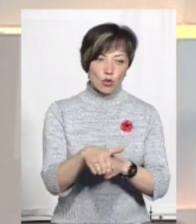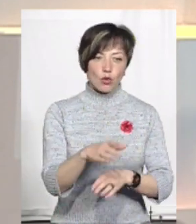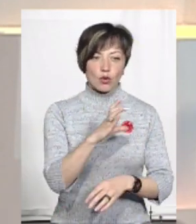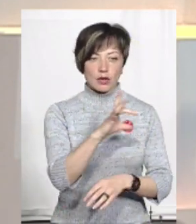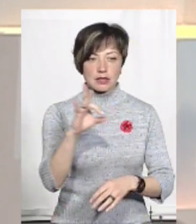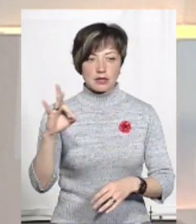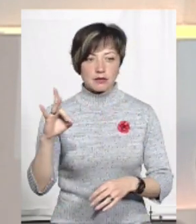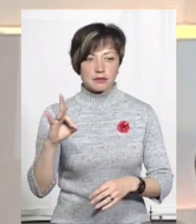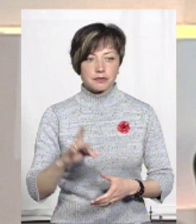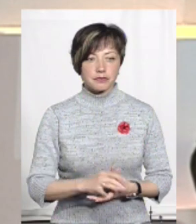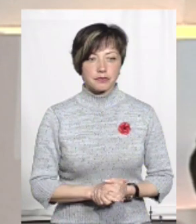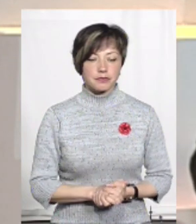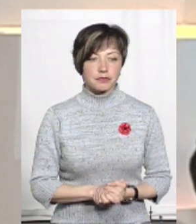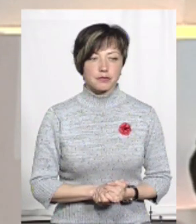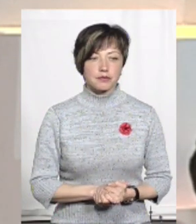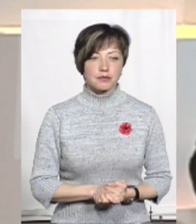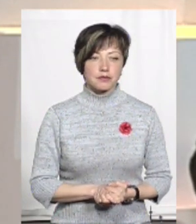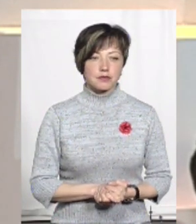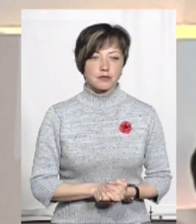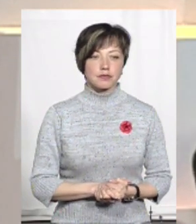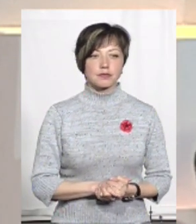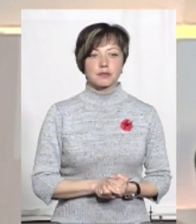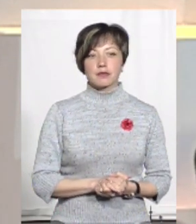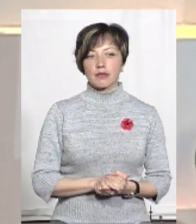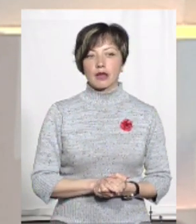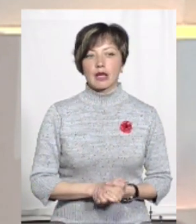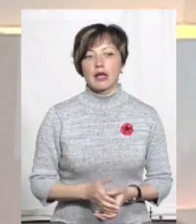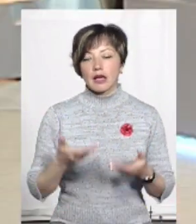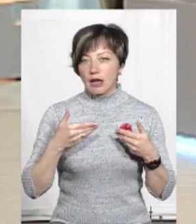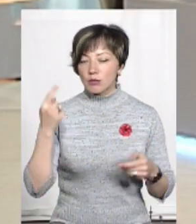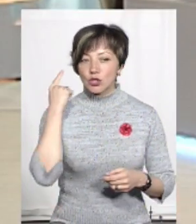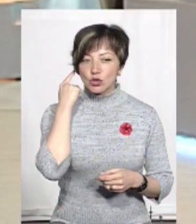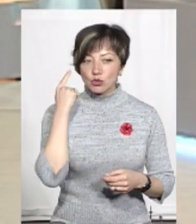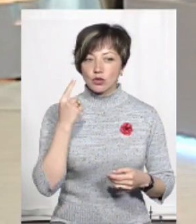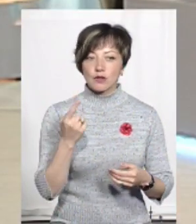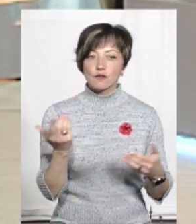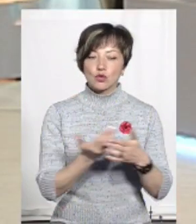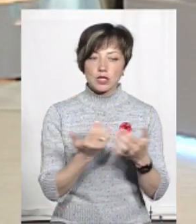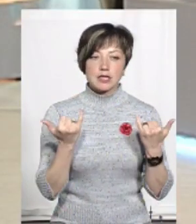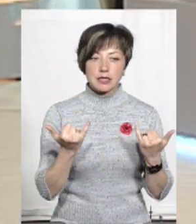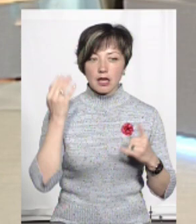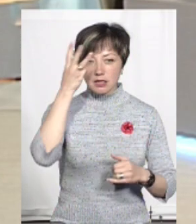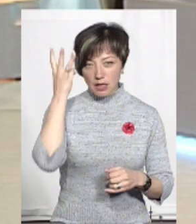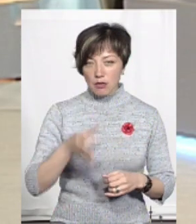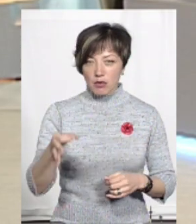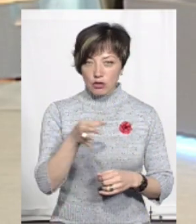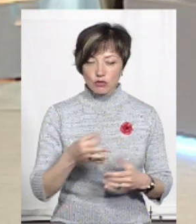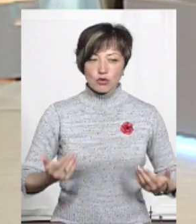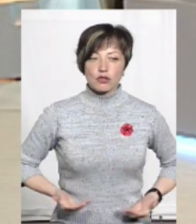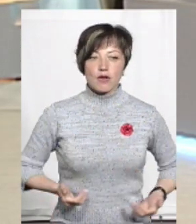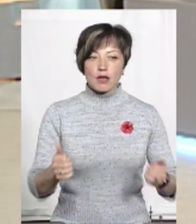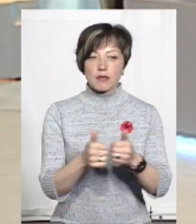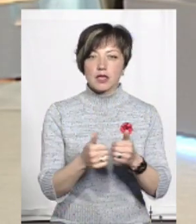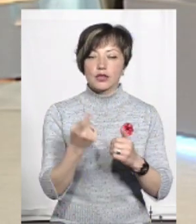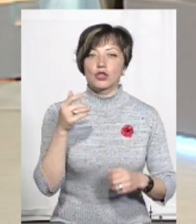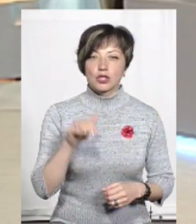Радянського Союзу. Як ми чули в сюжеті, зараз на Хмельниччині проживає